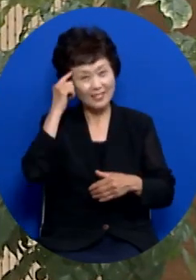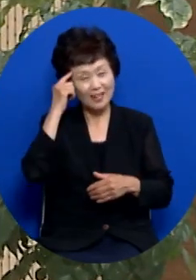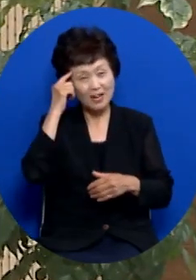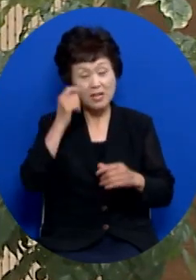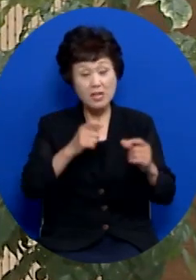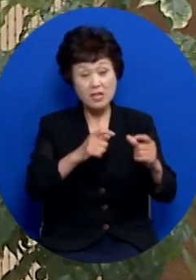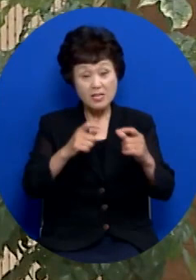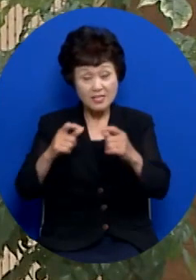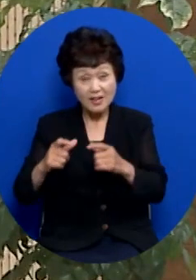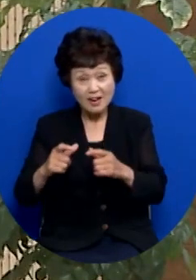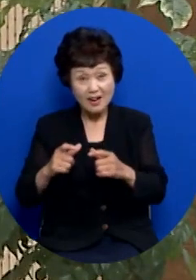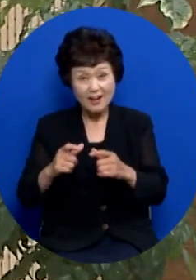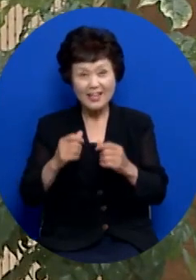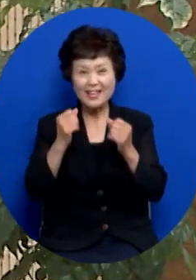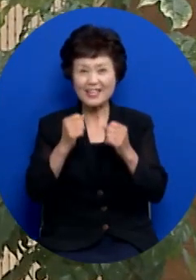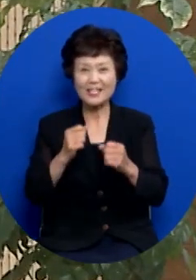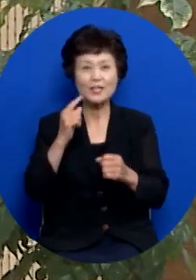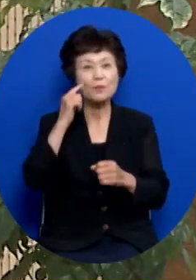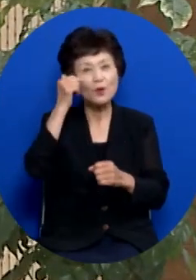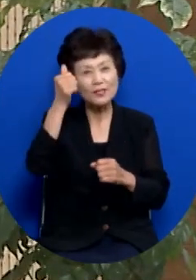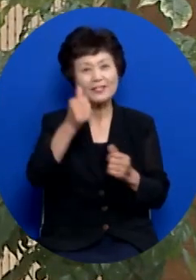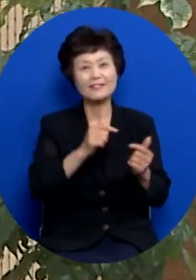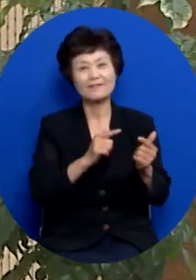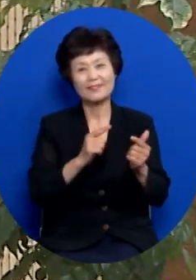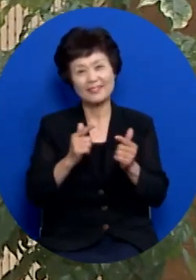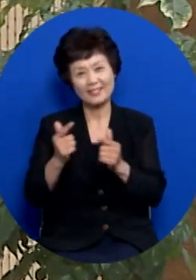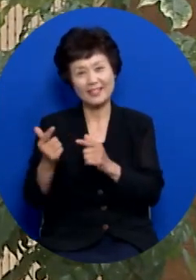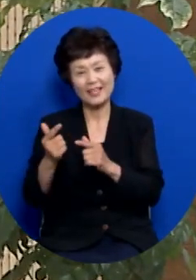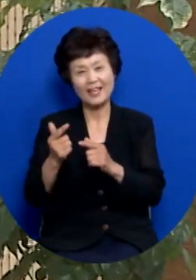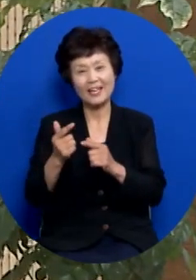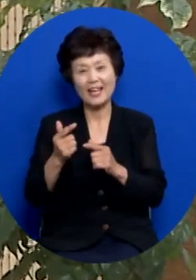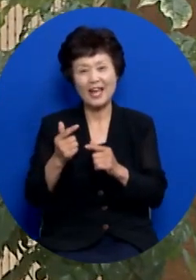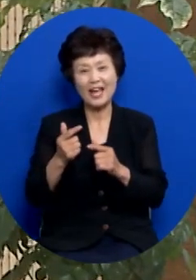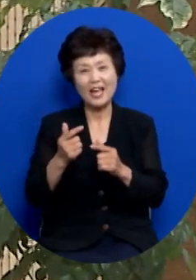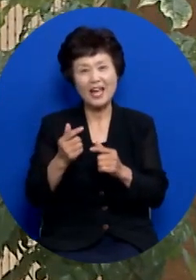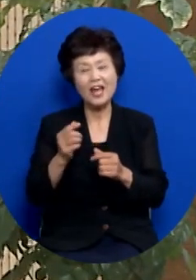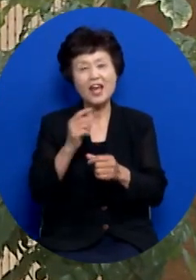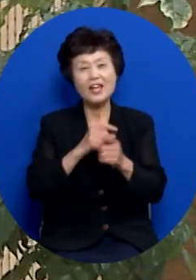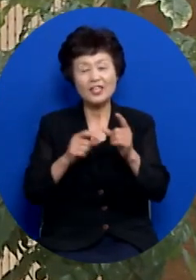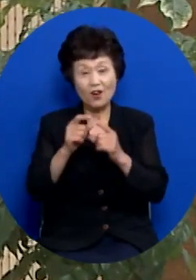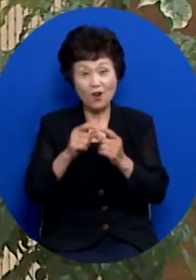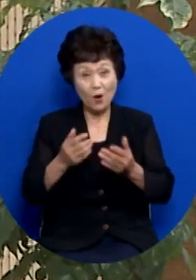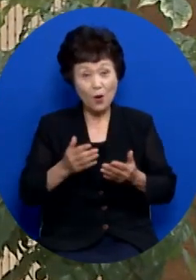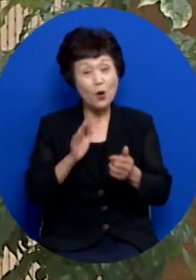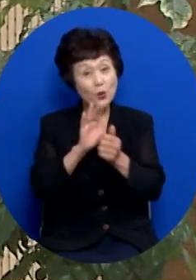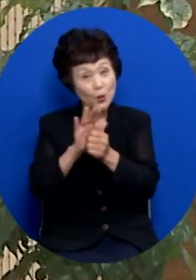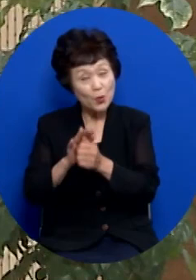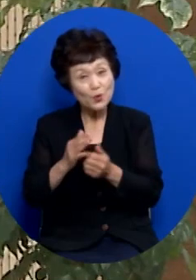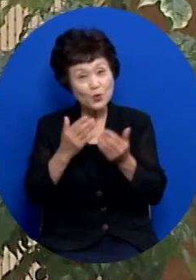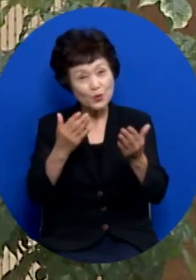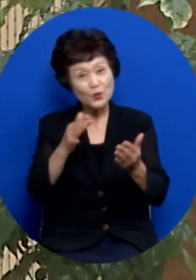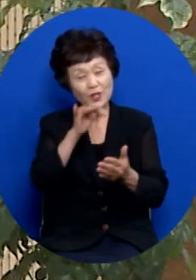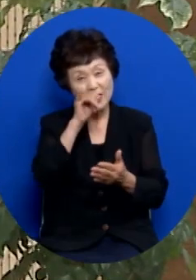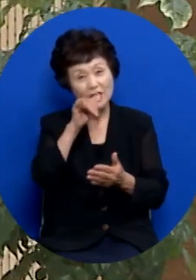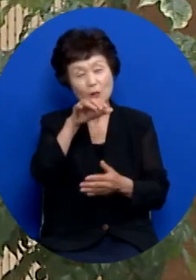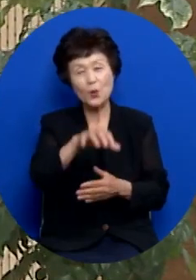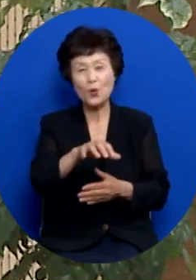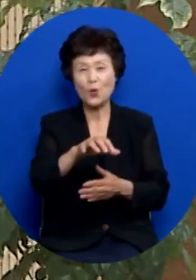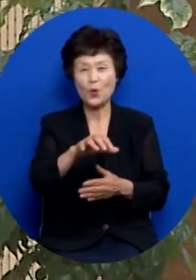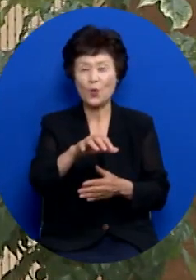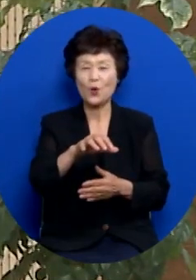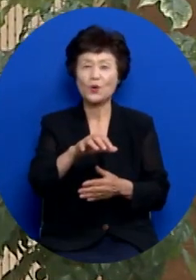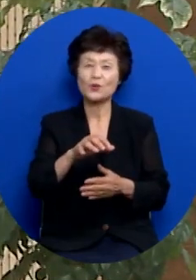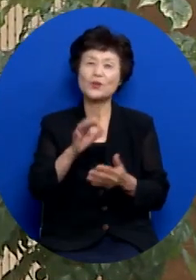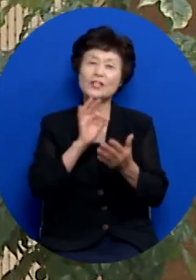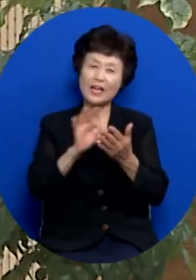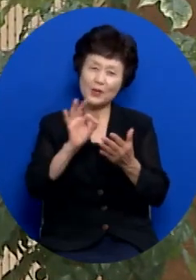있는 목회자들에게 좀 공여, 기여할 수 있는 장소로 사용되었으면 좋겠다 하는 것도